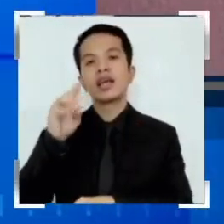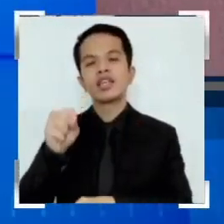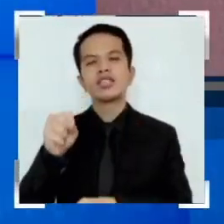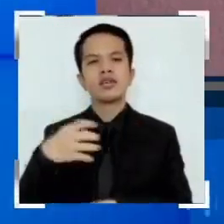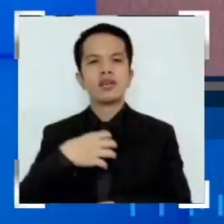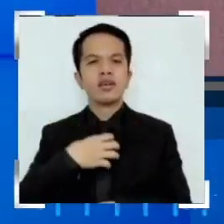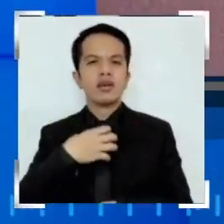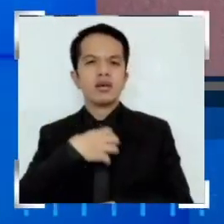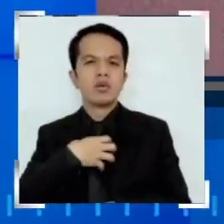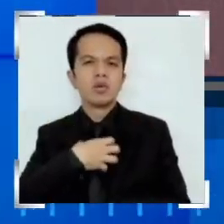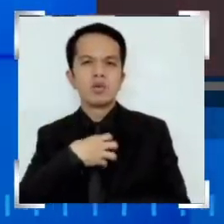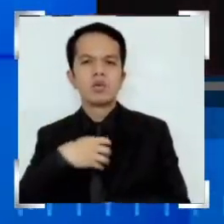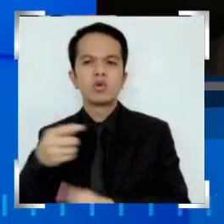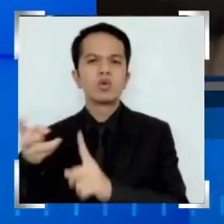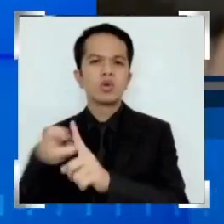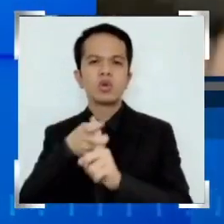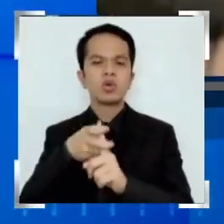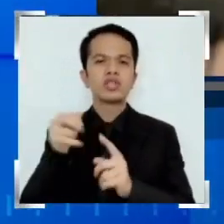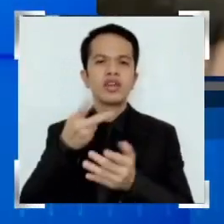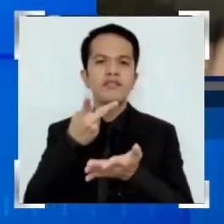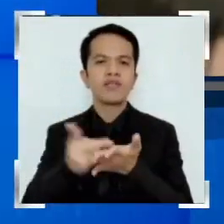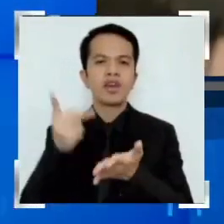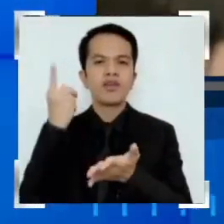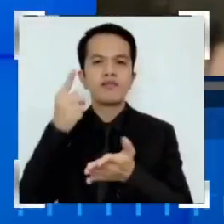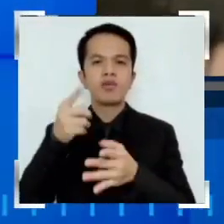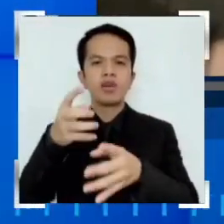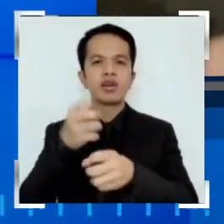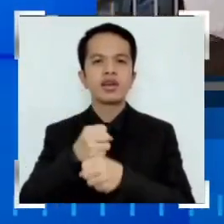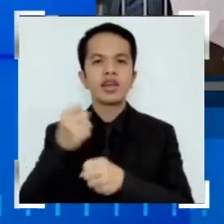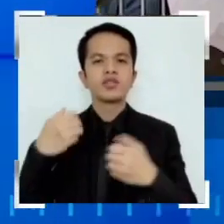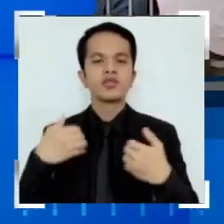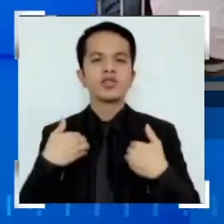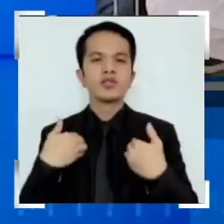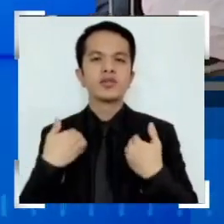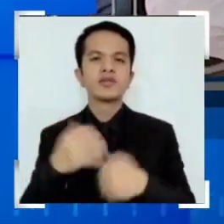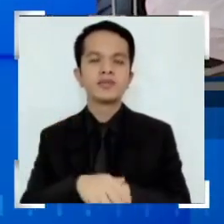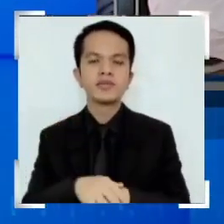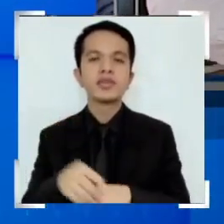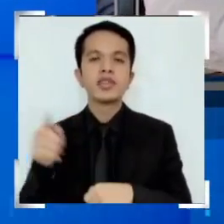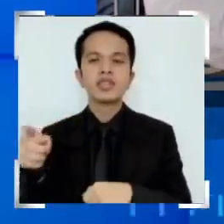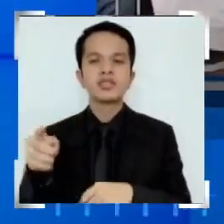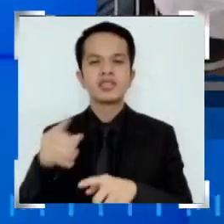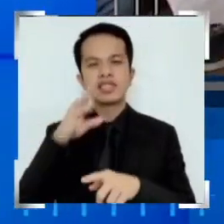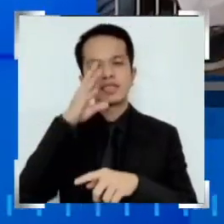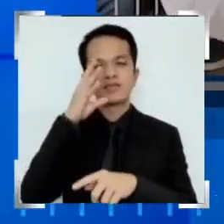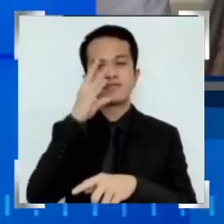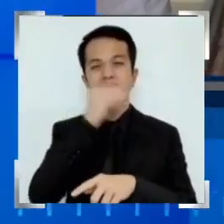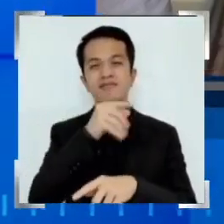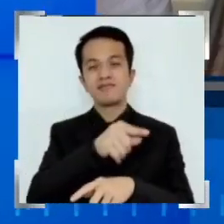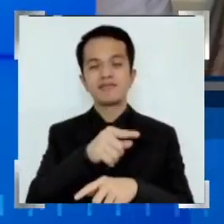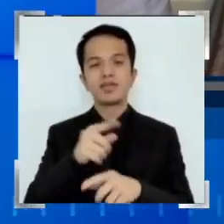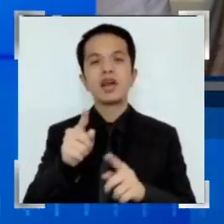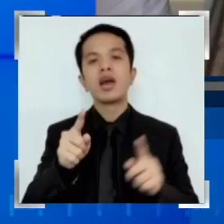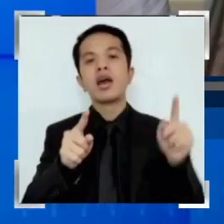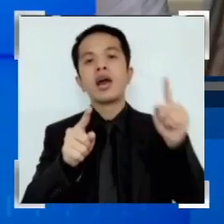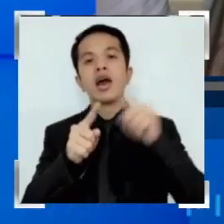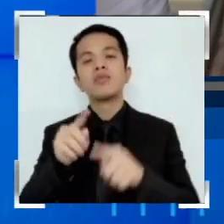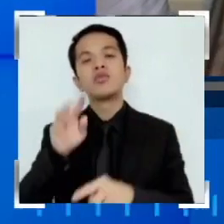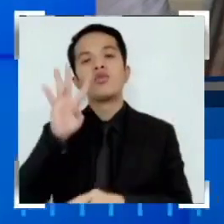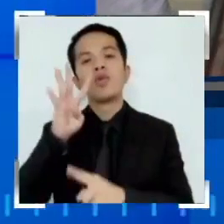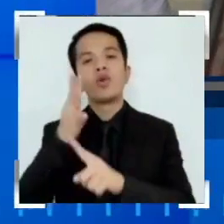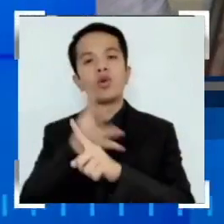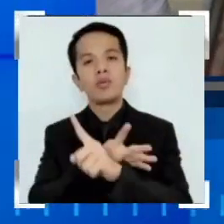at failure to return a minor. Ayon sa single mom na nagsampa ng reklamo, umabot umano sa halos 4 na buwan sa poder ng Gentle